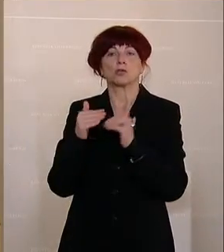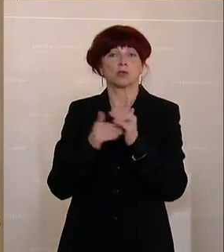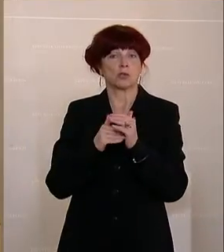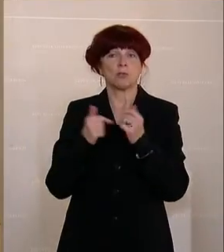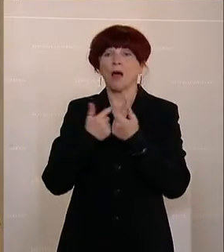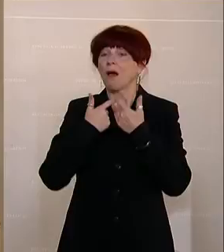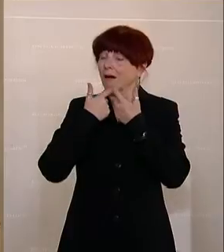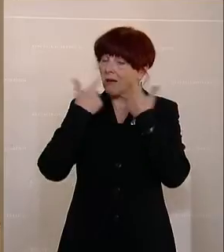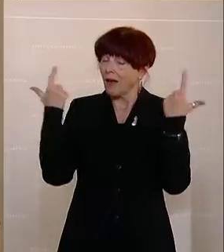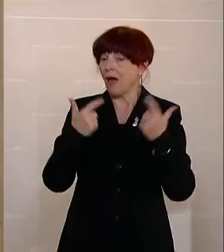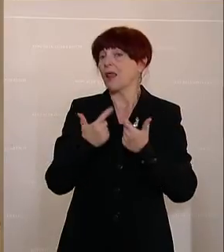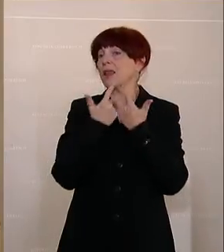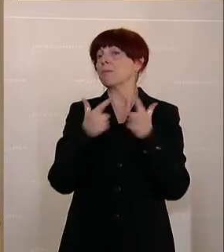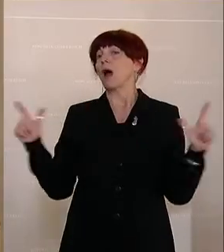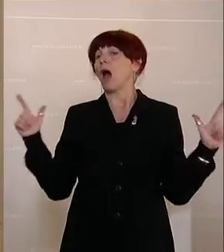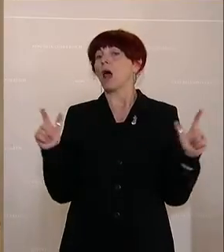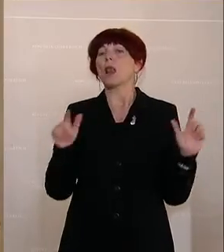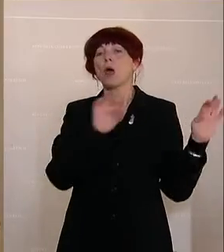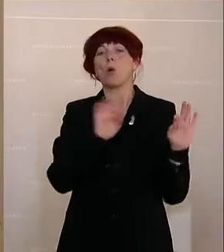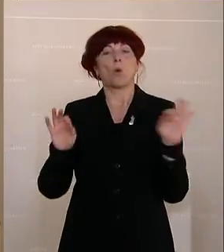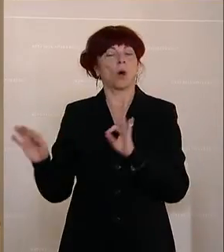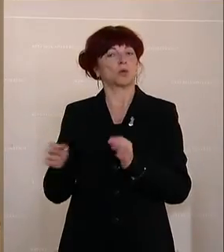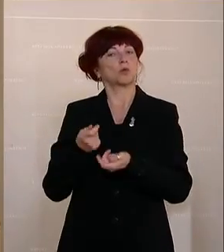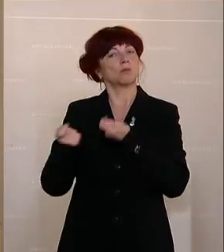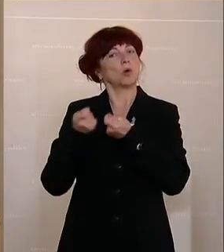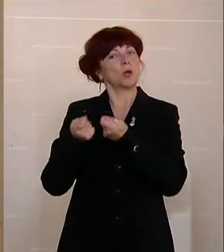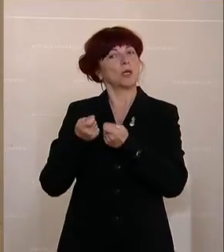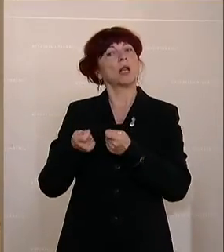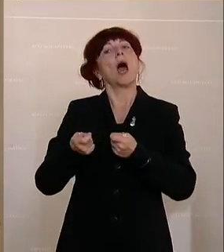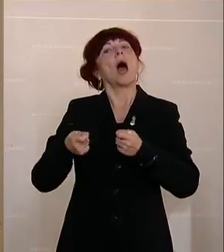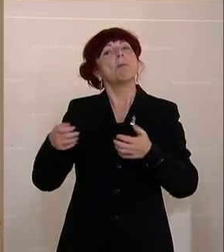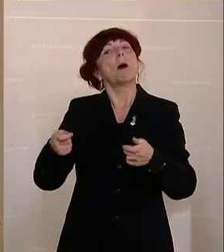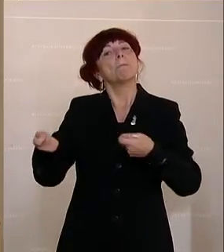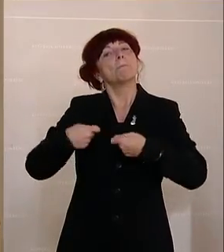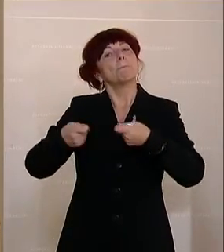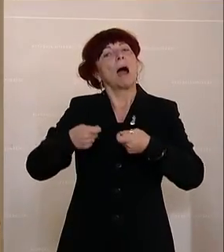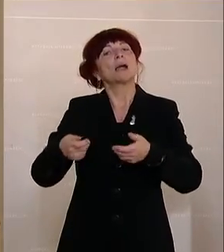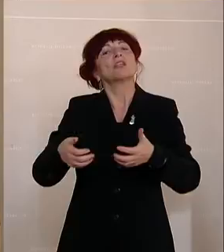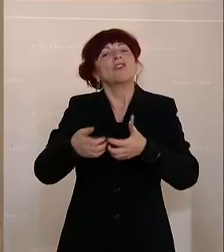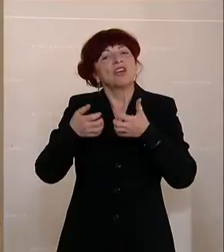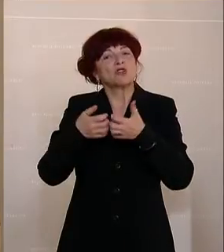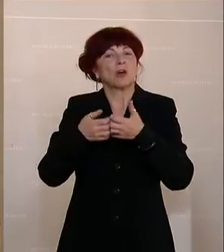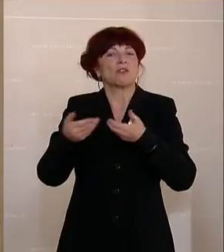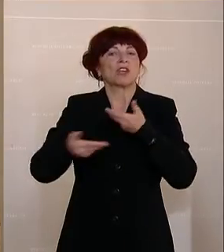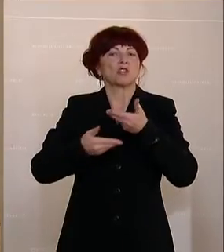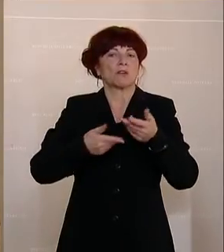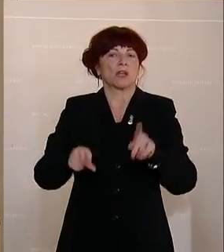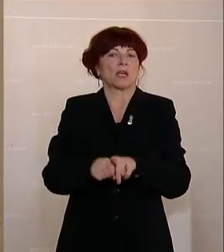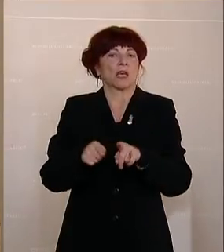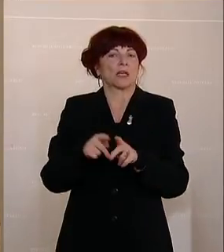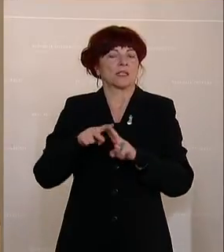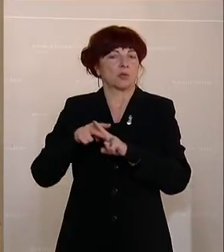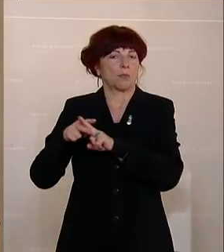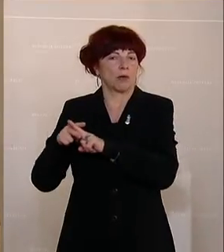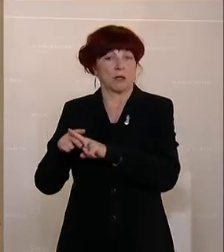liberalen Ordnungspolitik, aber immer mit marktwirtschaftlichen Instrumenten. Diese besondere Tragödie beim Fördern ist ja, dass wir nicht